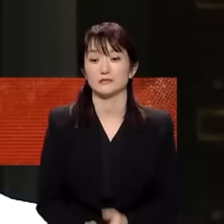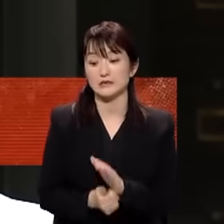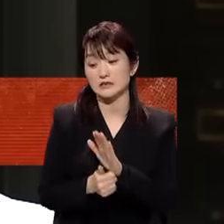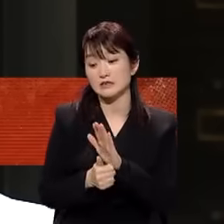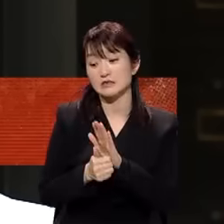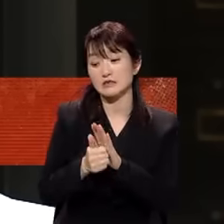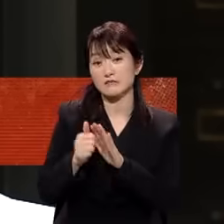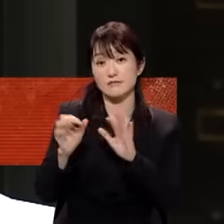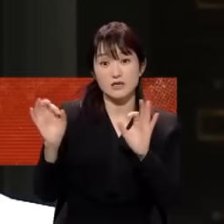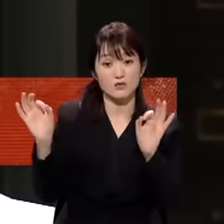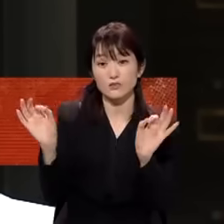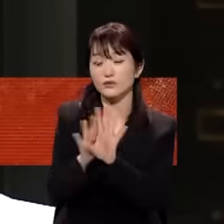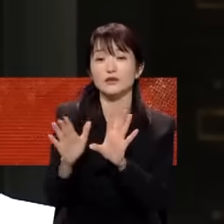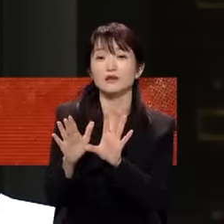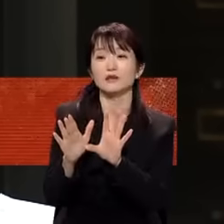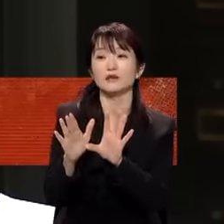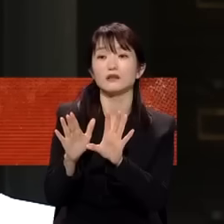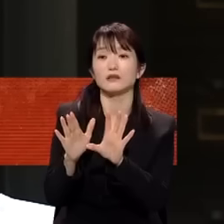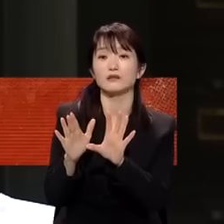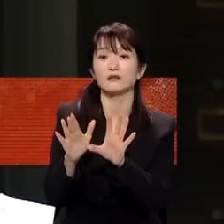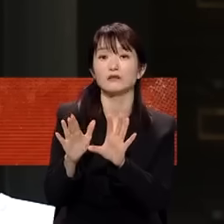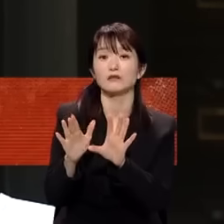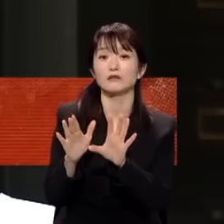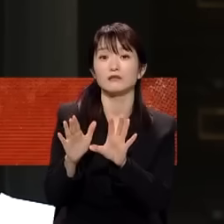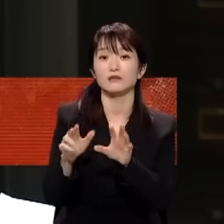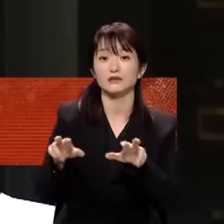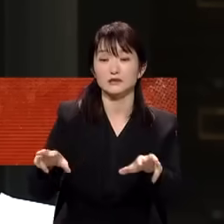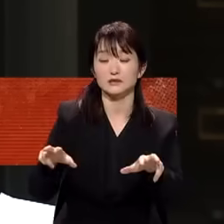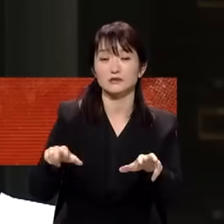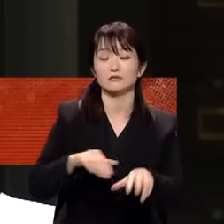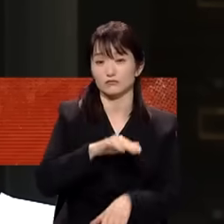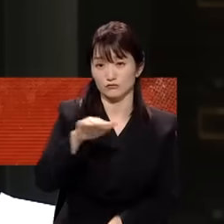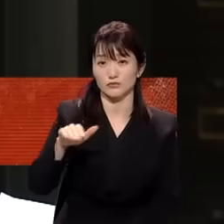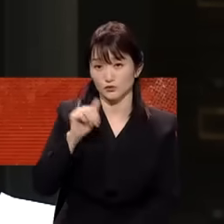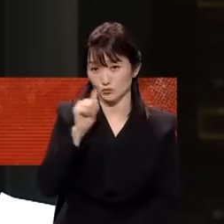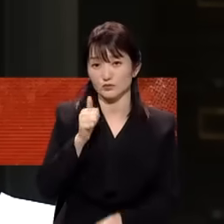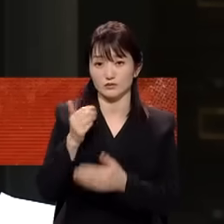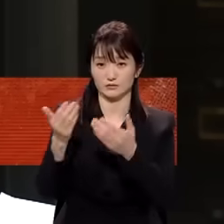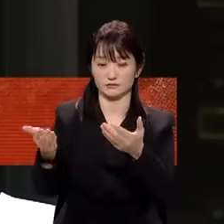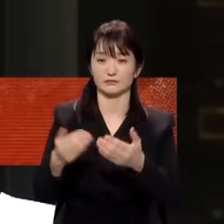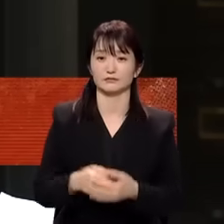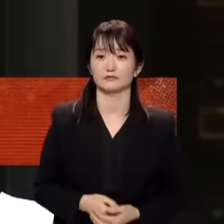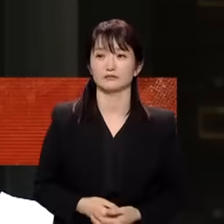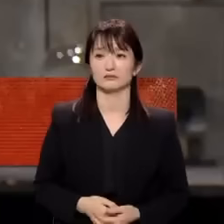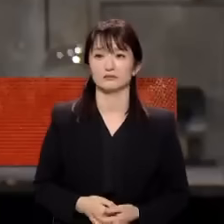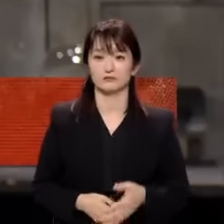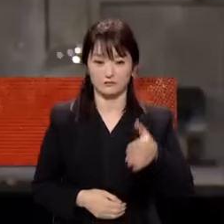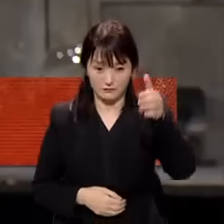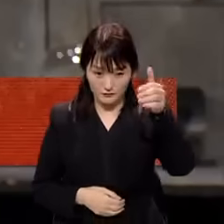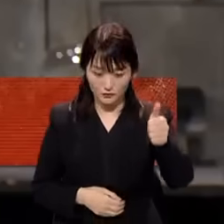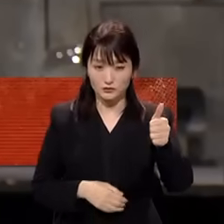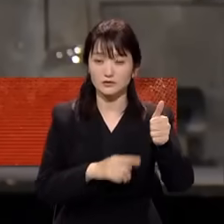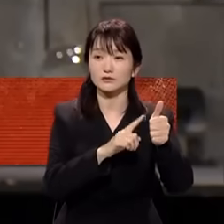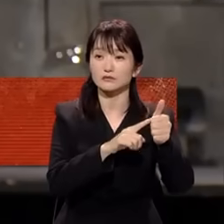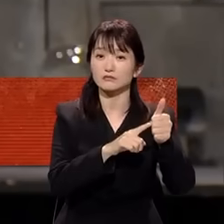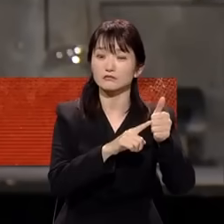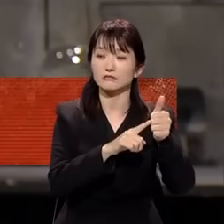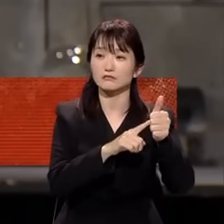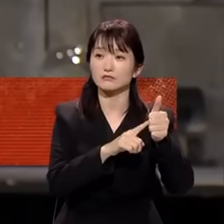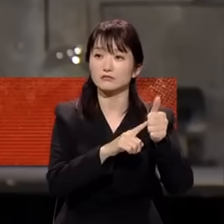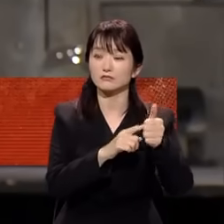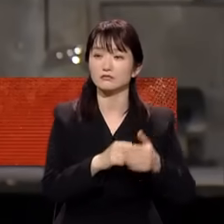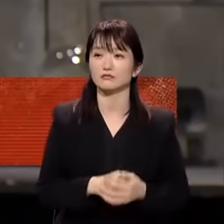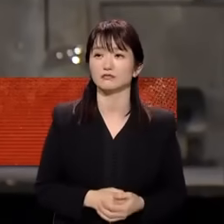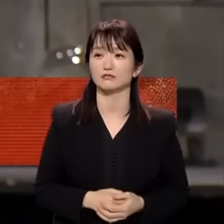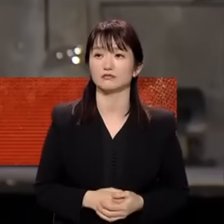희망마저 확 날아가 버렸다는 거 아닙니까? 그러니까 지금 저희가 소개해드리는 거잖아요. 네, 그러니까 제보자, 이게 집주인이십니다. 근데 제보자가 채권